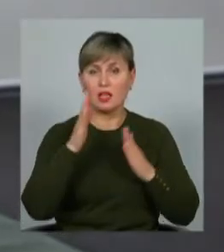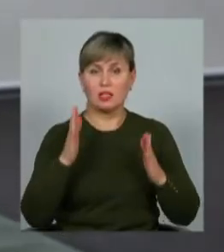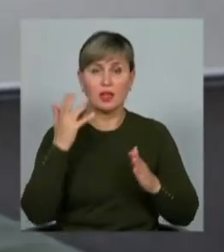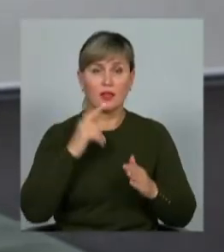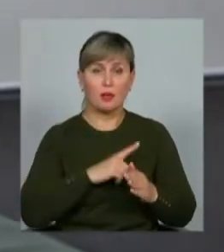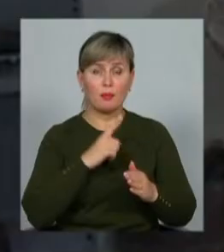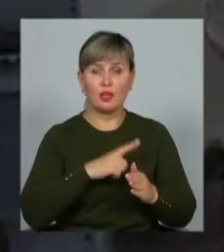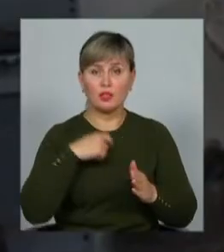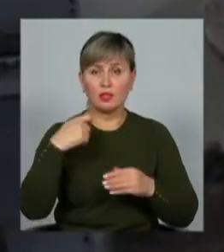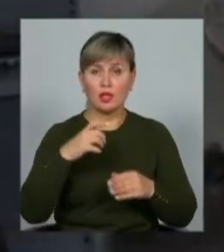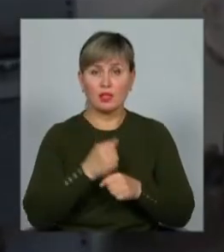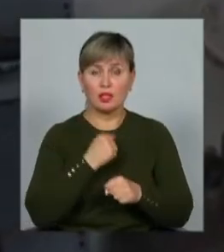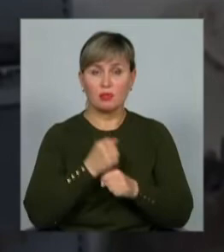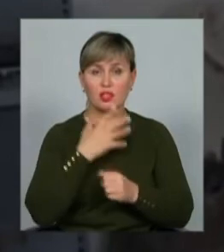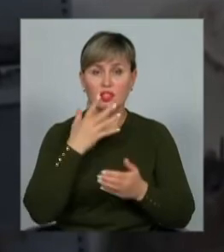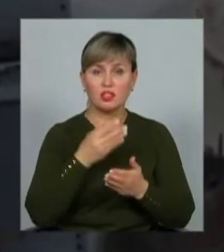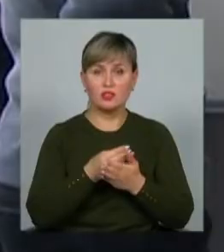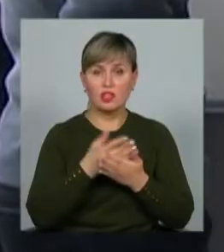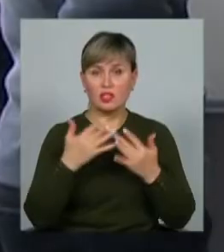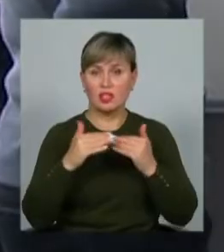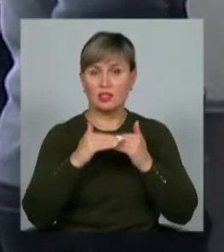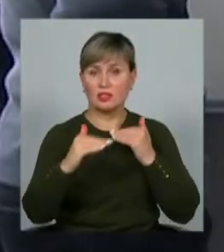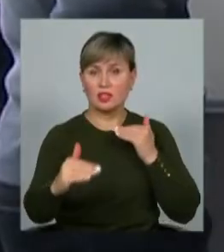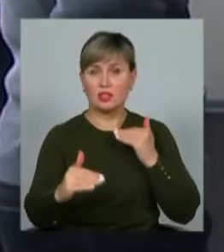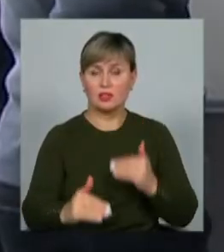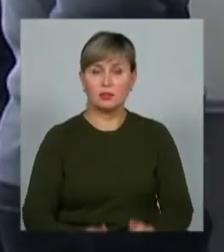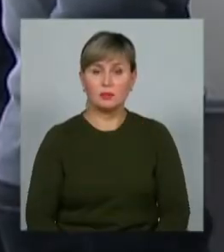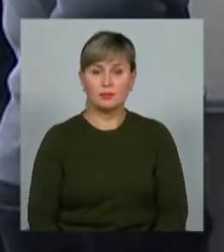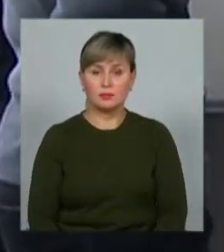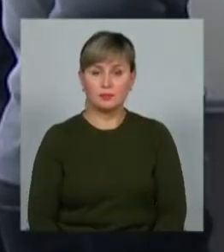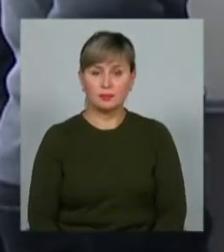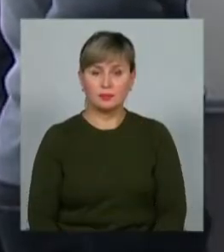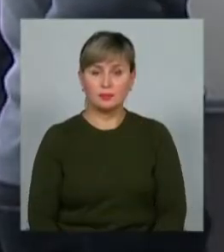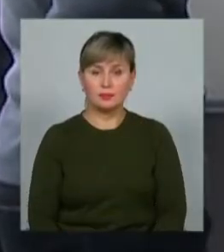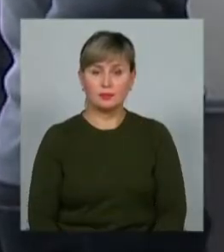мастера трюков отрабатывали свои очередные сцены. И кто из нас инвалид теперь?